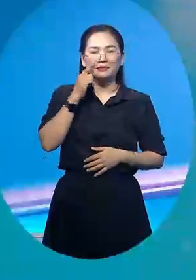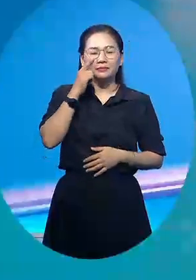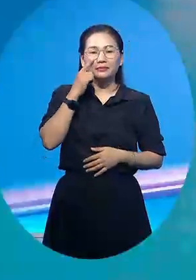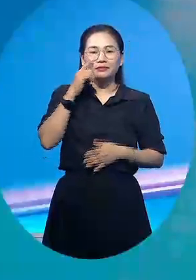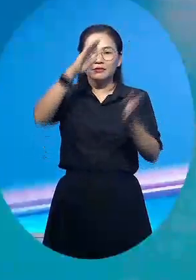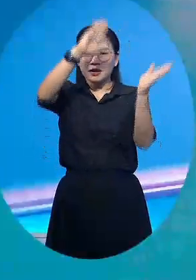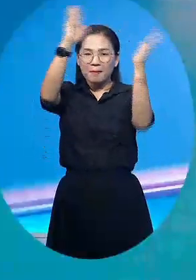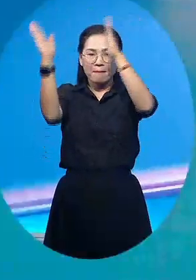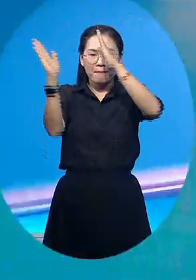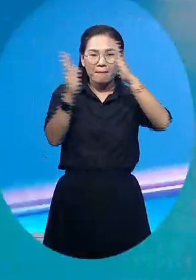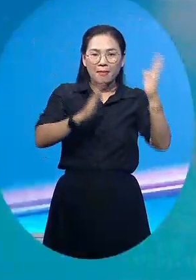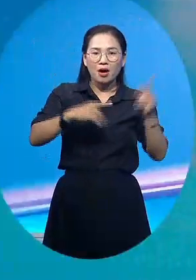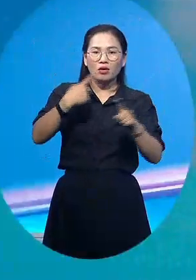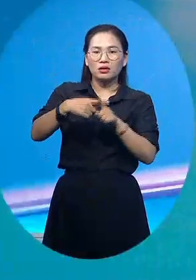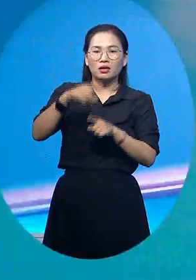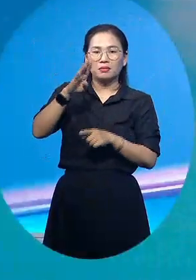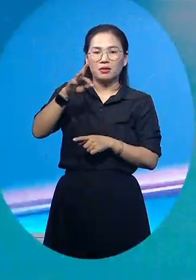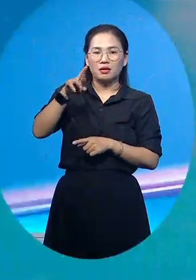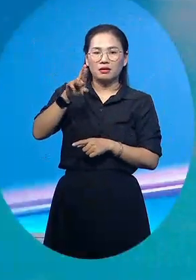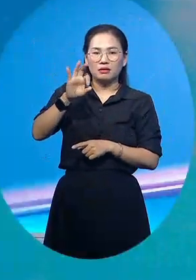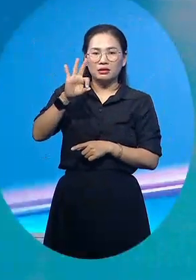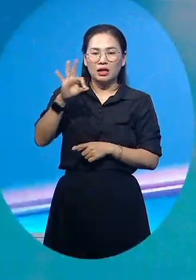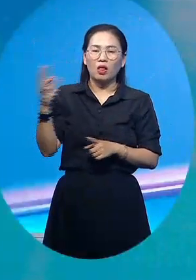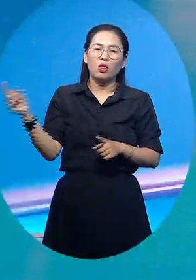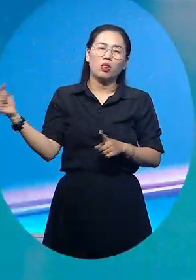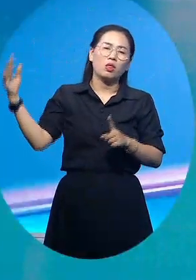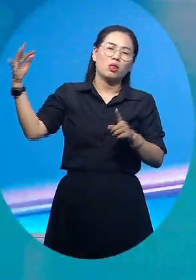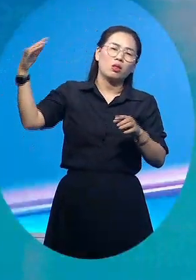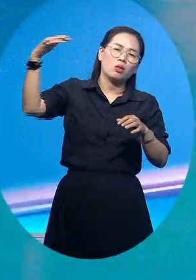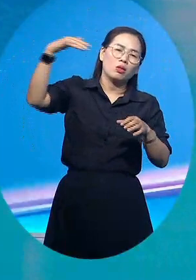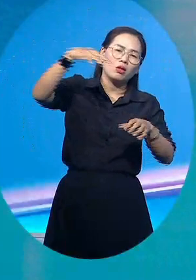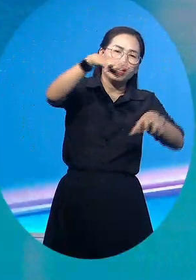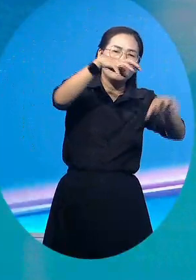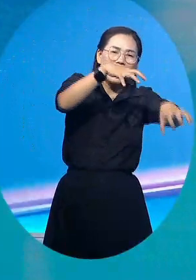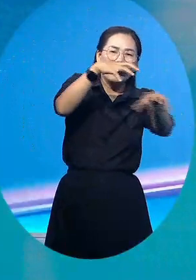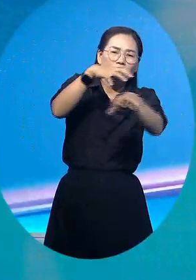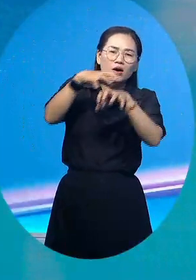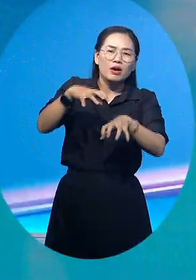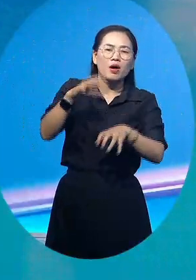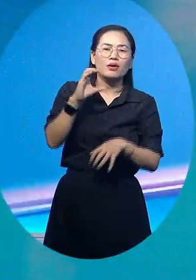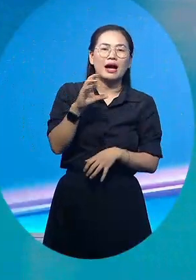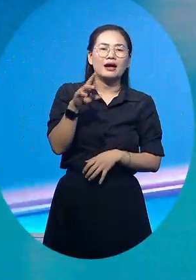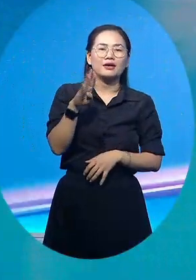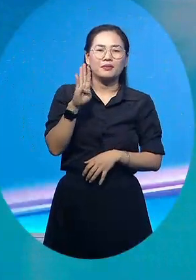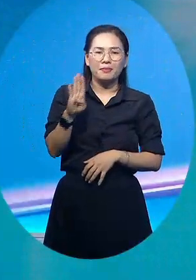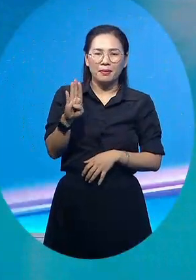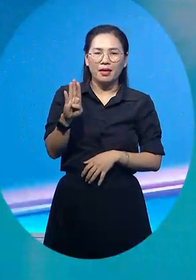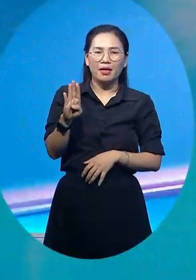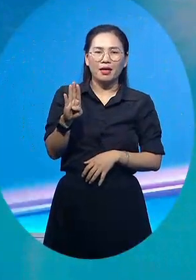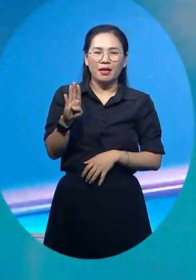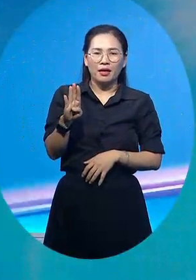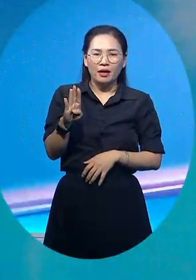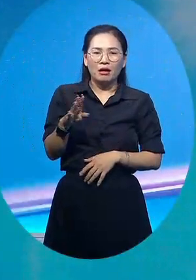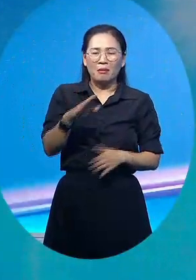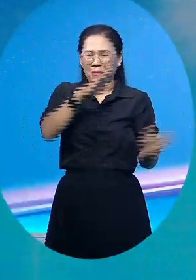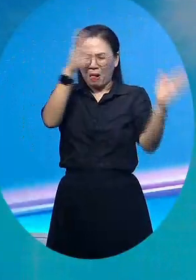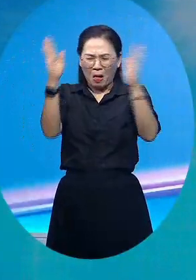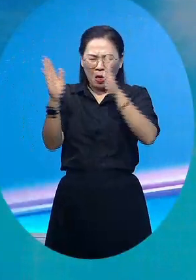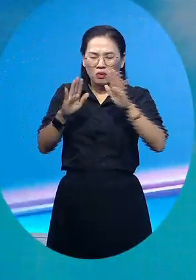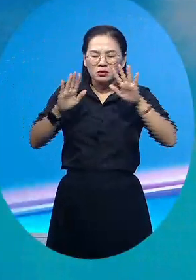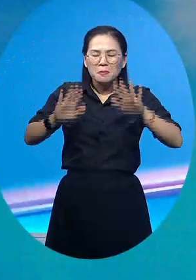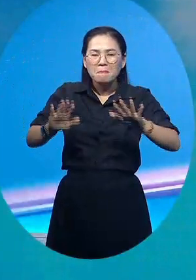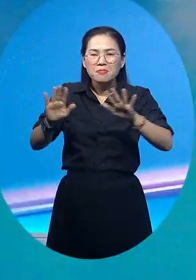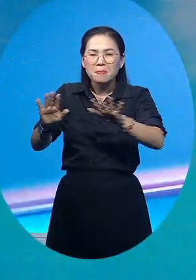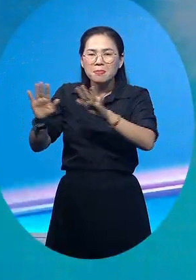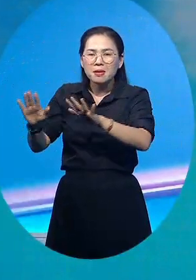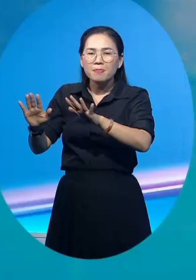bảo nhiệt đới Fresh đã tiến vào phía Đông của một số quốc đảo Caribe vào tối 22 tháng 6 theo giờ địa phương cơn bão hiện đang